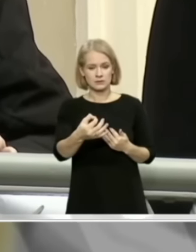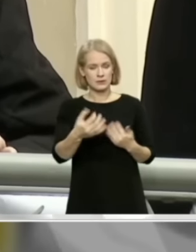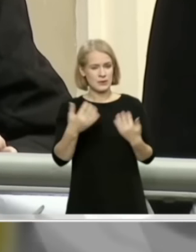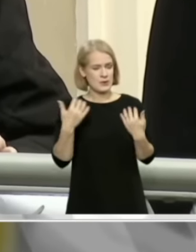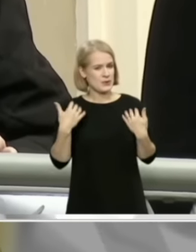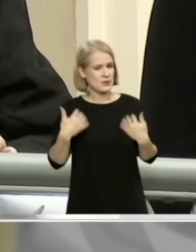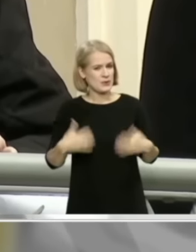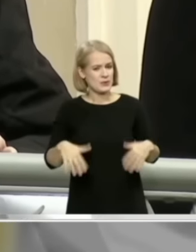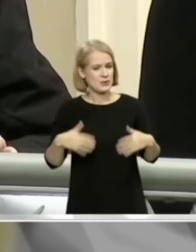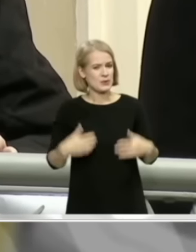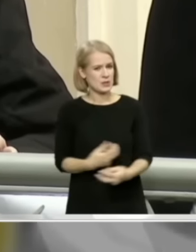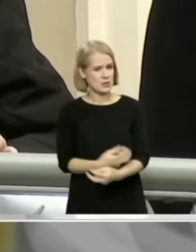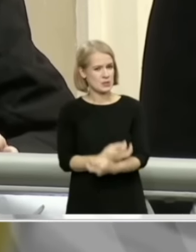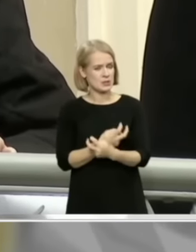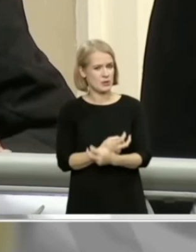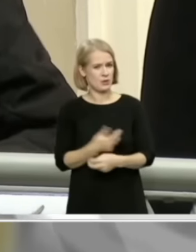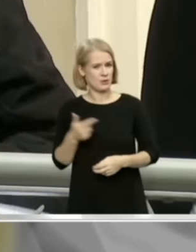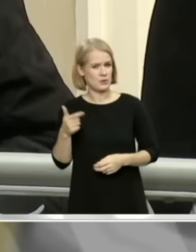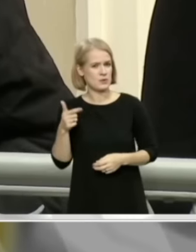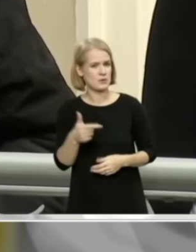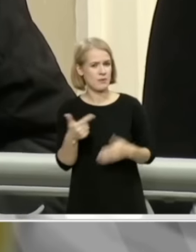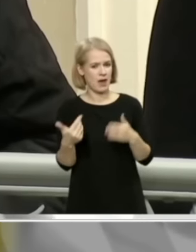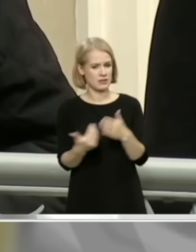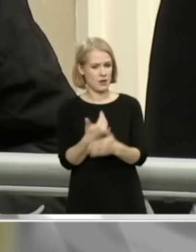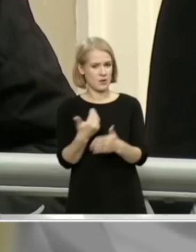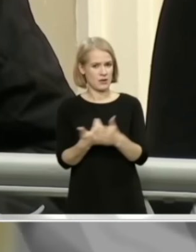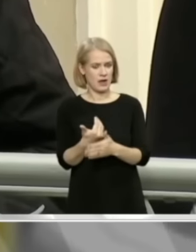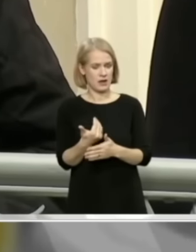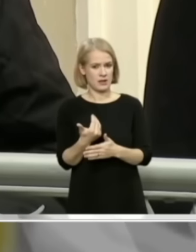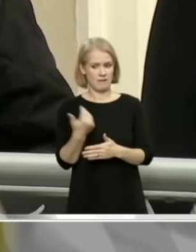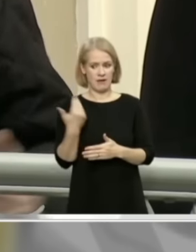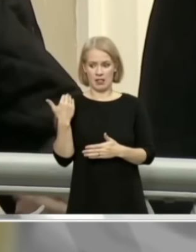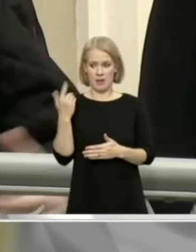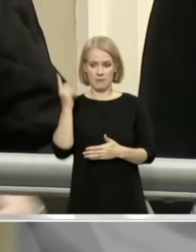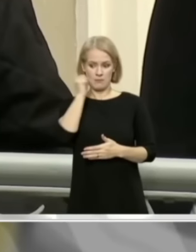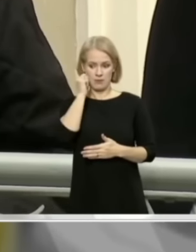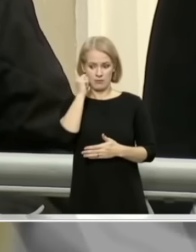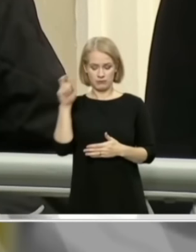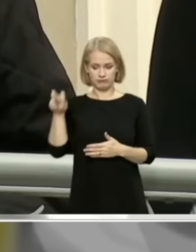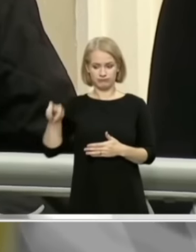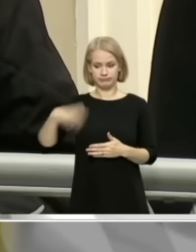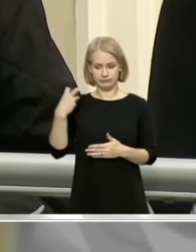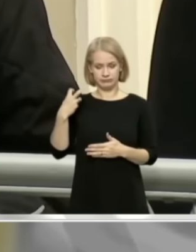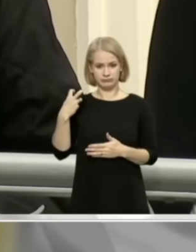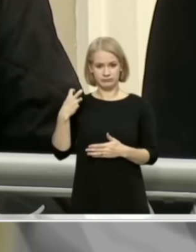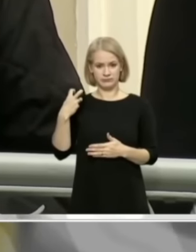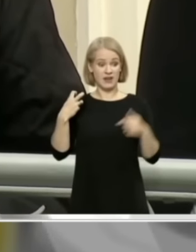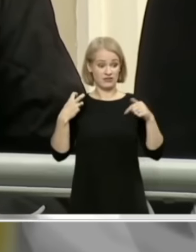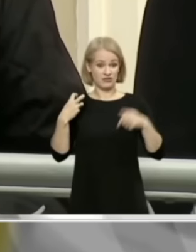reikšmingą žinią, kuri atėjo telefonu man važiuojant čia į šitą susitikimą.